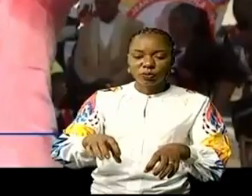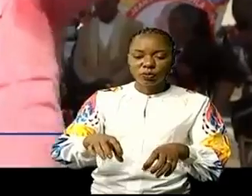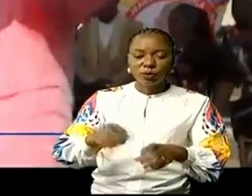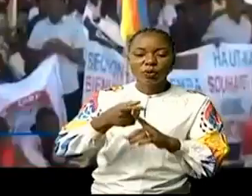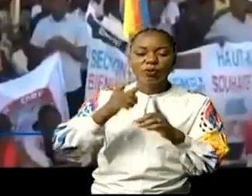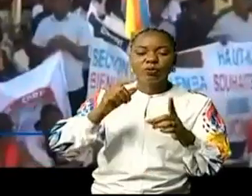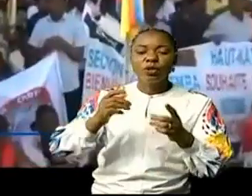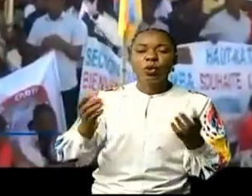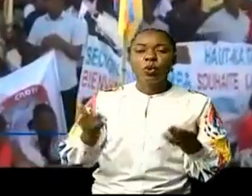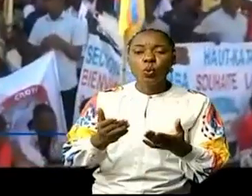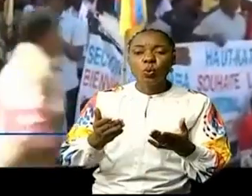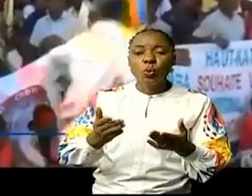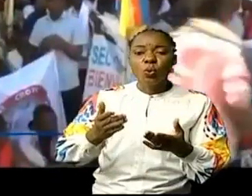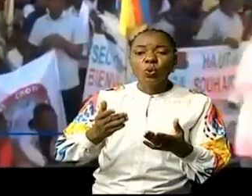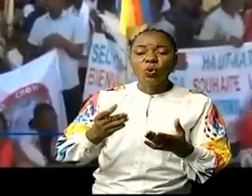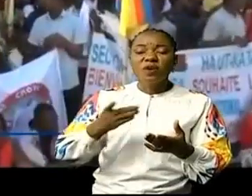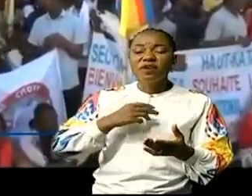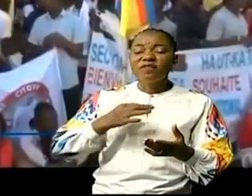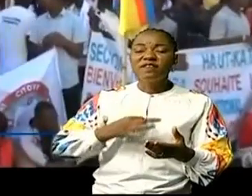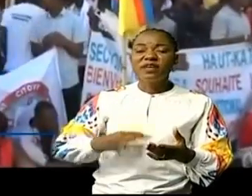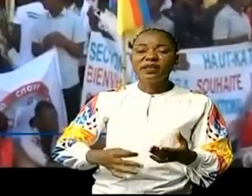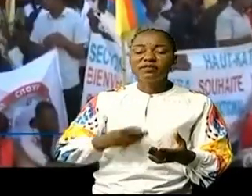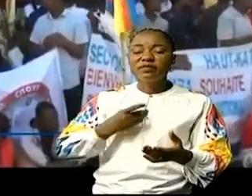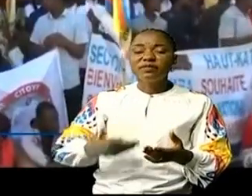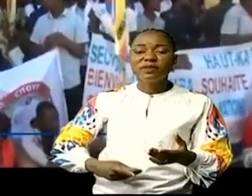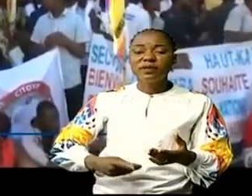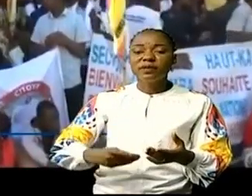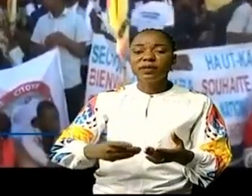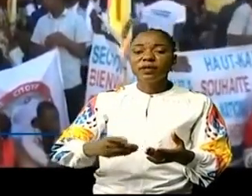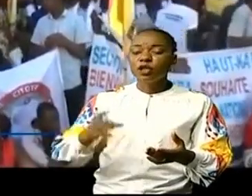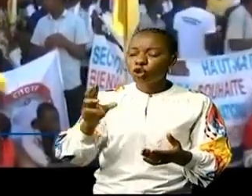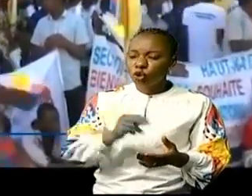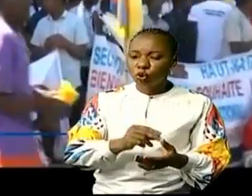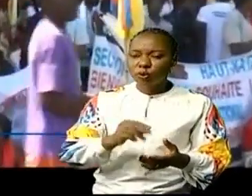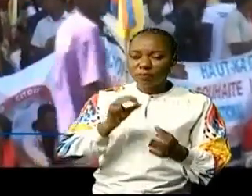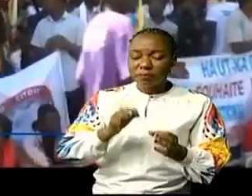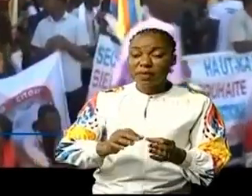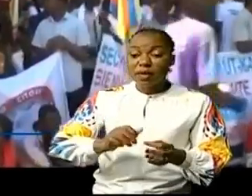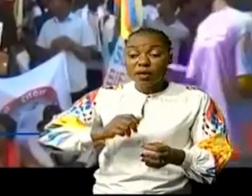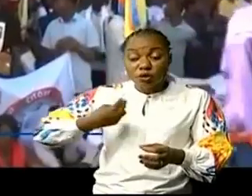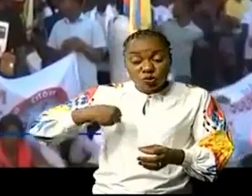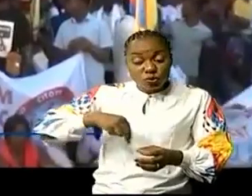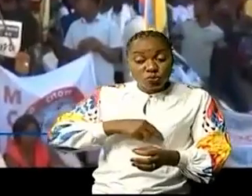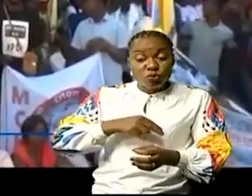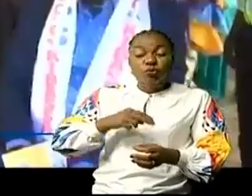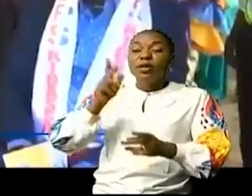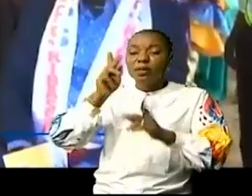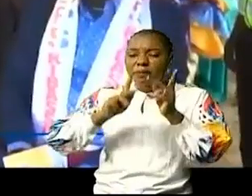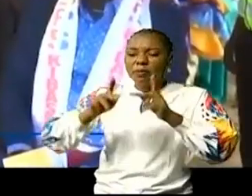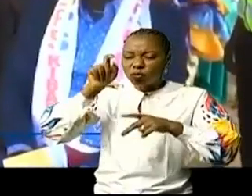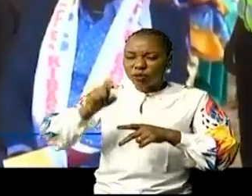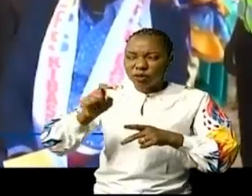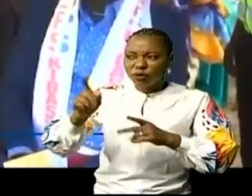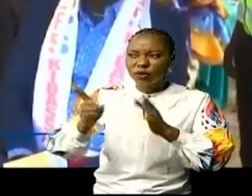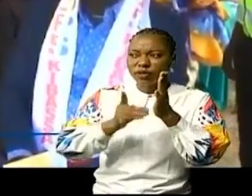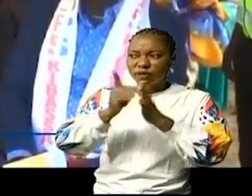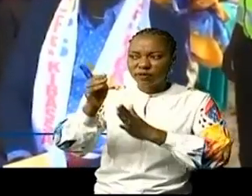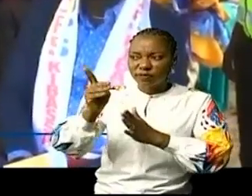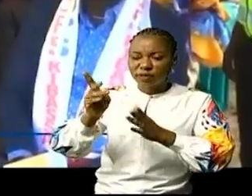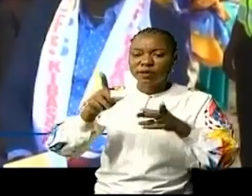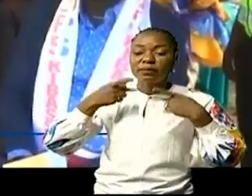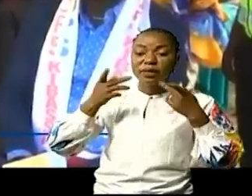pas Félix-Antoine Tshisekedi, du président de la République, qui va développer le pays sans toi et moi. Les